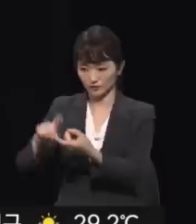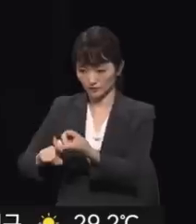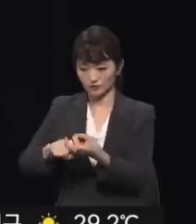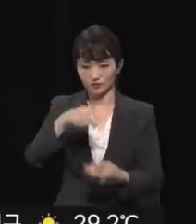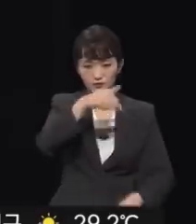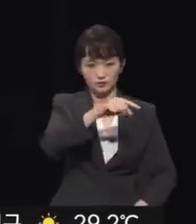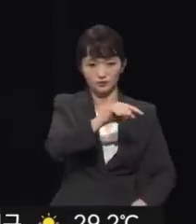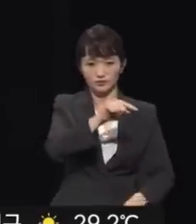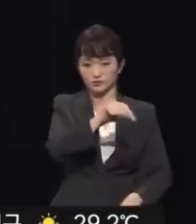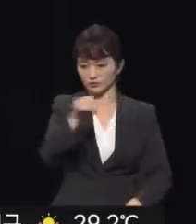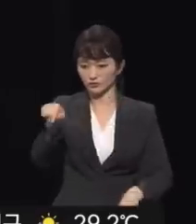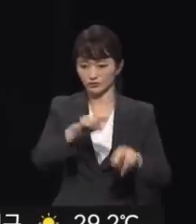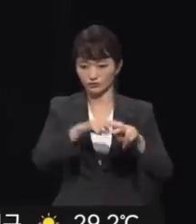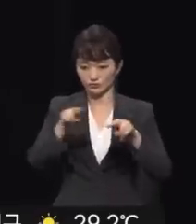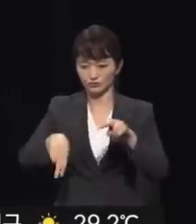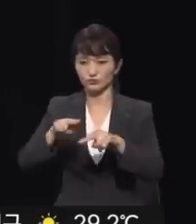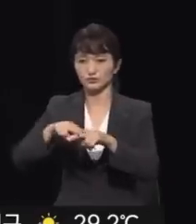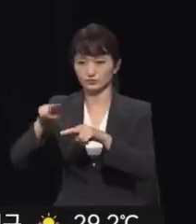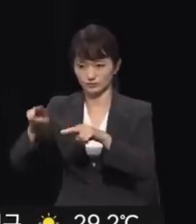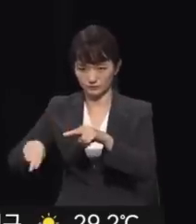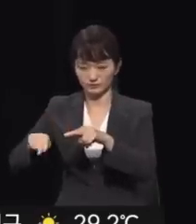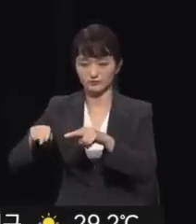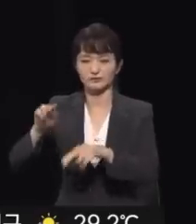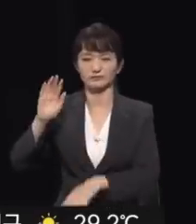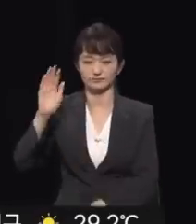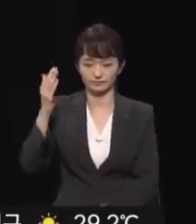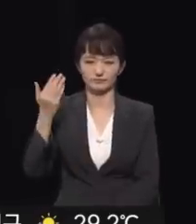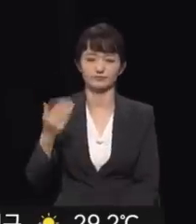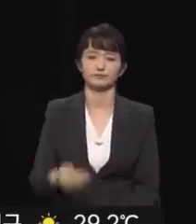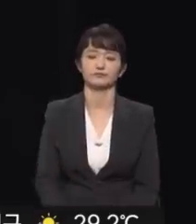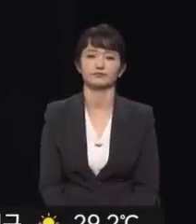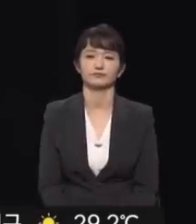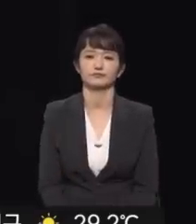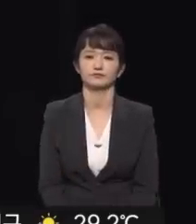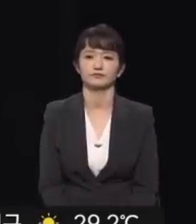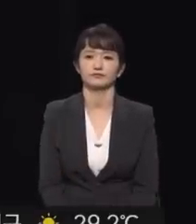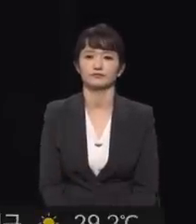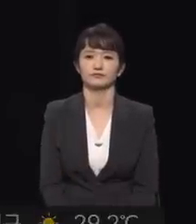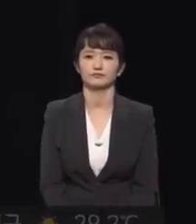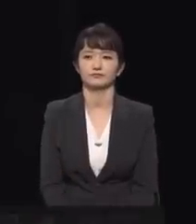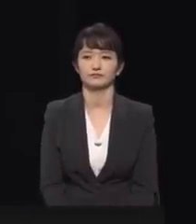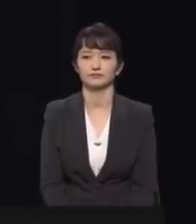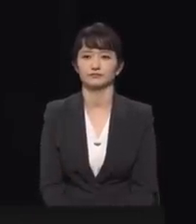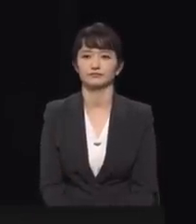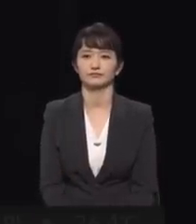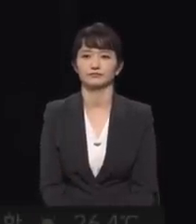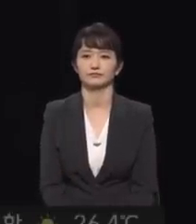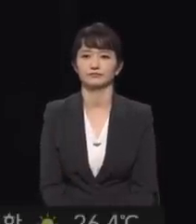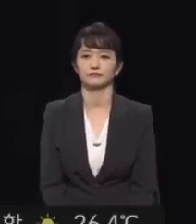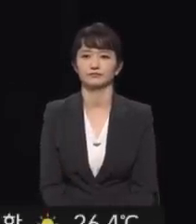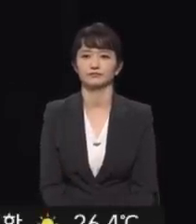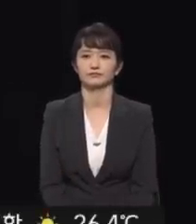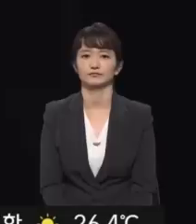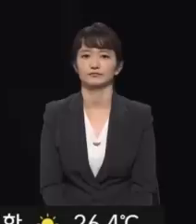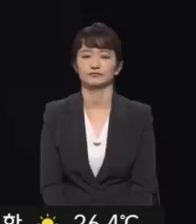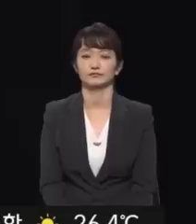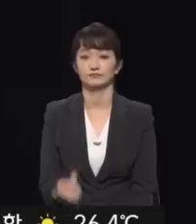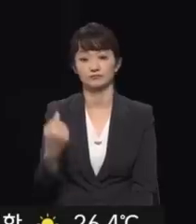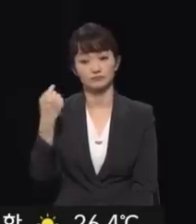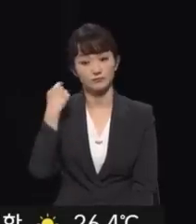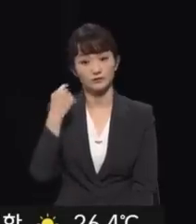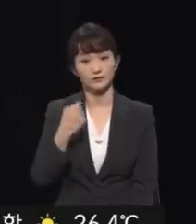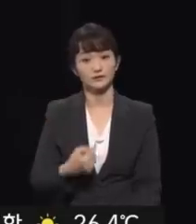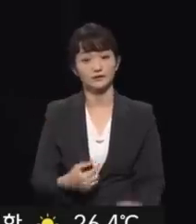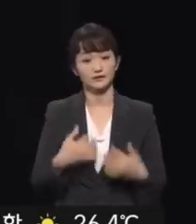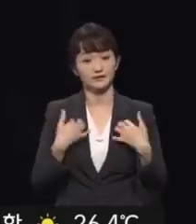같이 물러나야 된다 낙인 나는 의견을 졌습니다 예 박민수 님 어제는 잔치